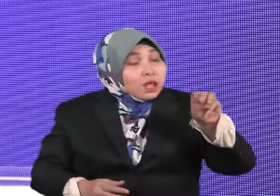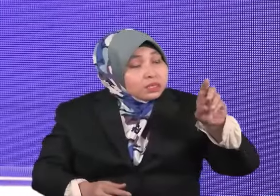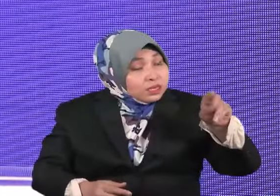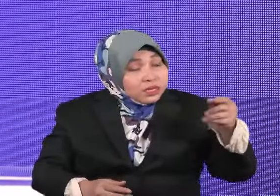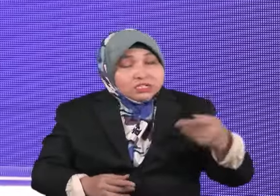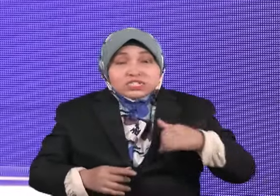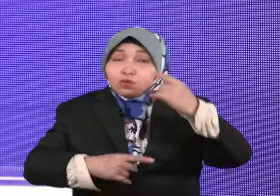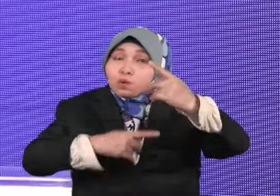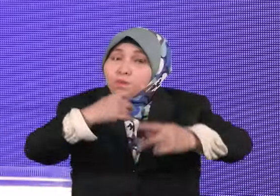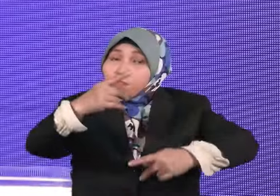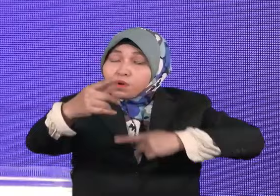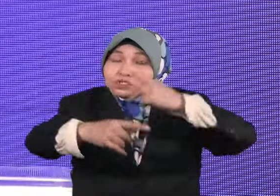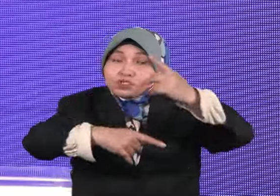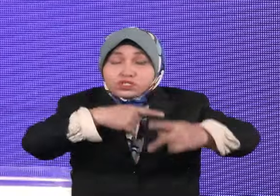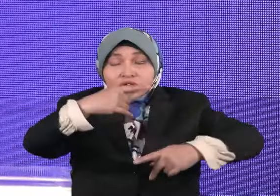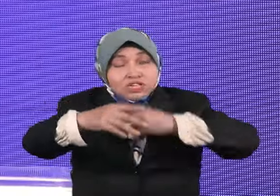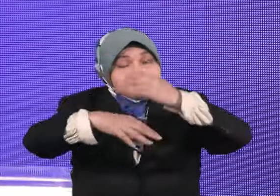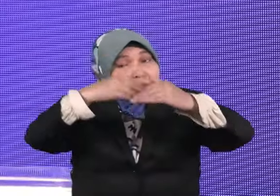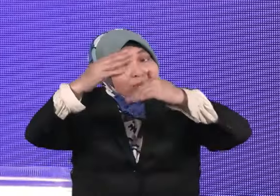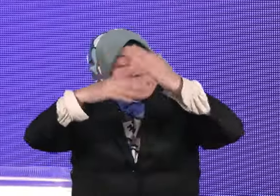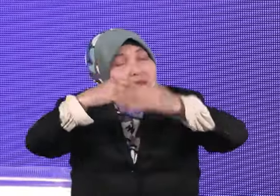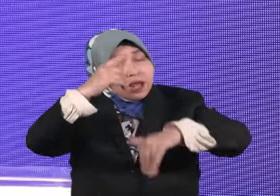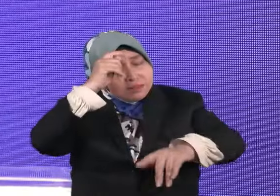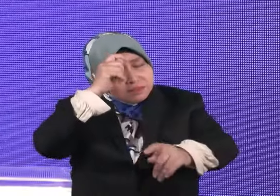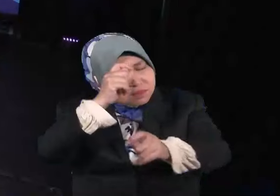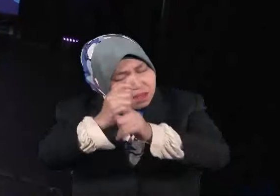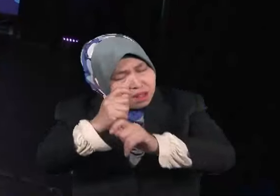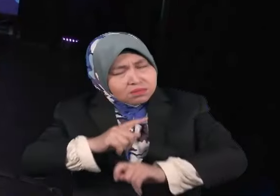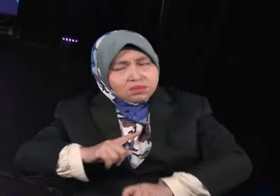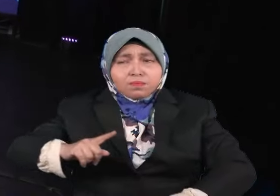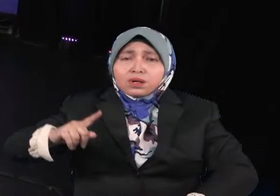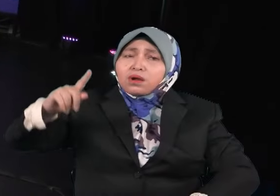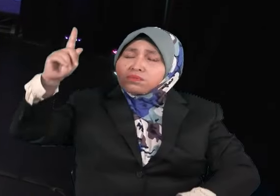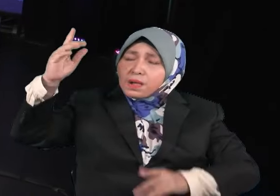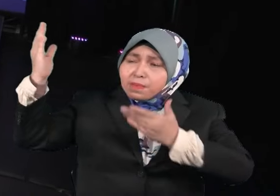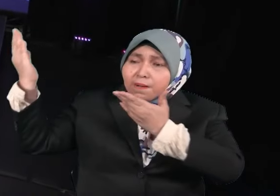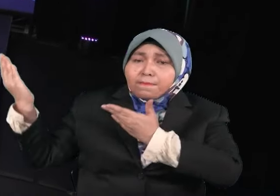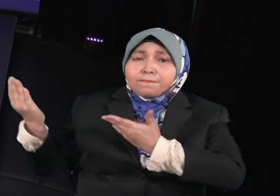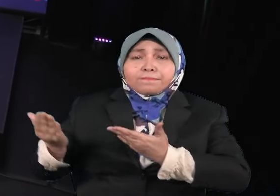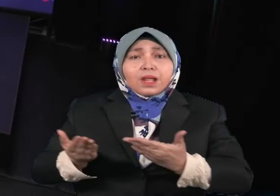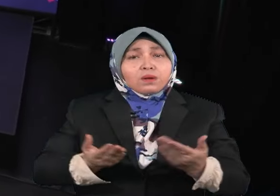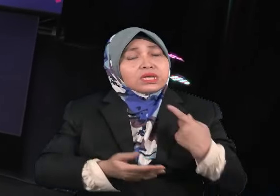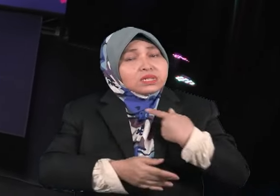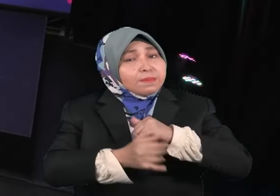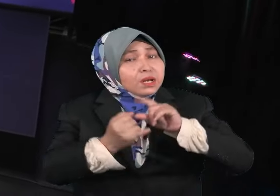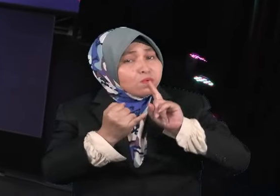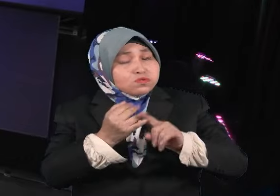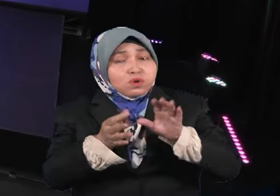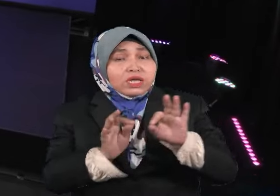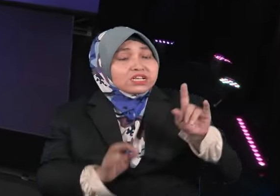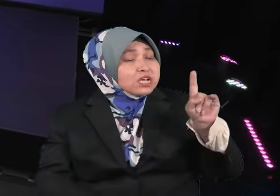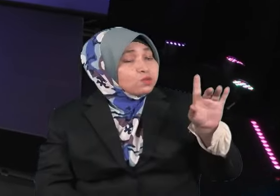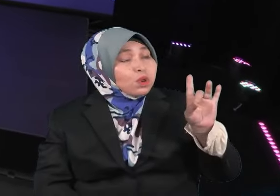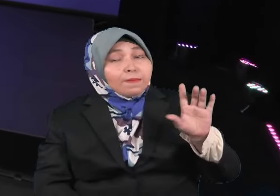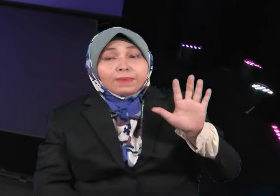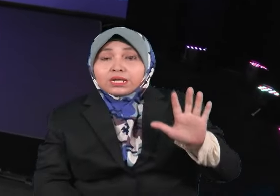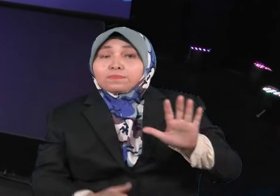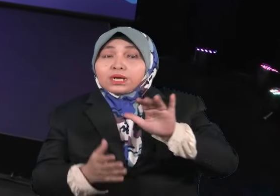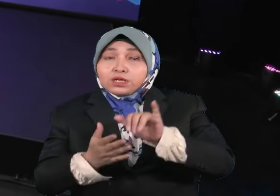pembinaan, ya, takwa kita, dan itulah yang akan membawa kita kepada hujung ayat 185 ini,